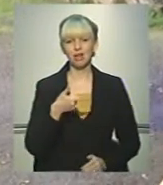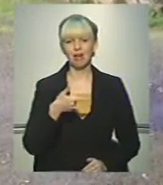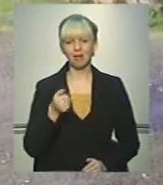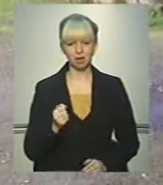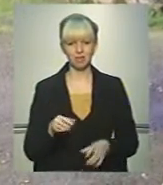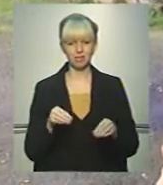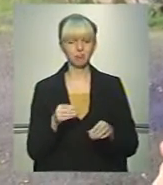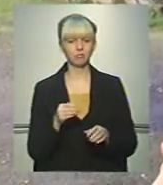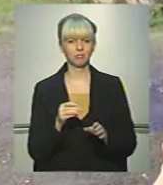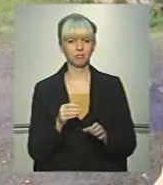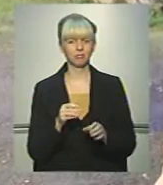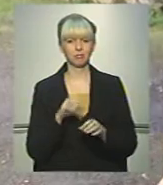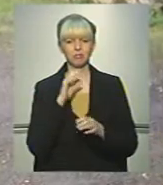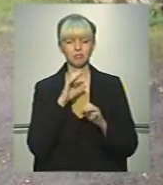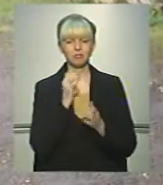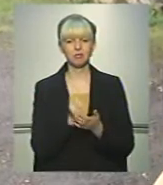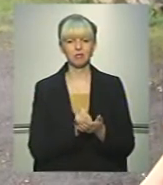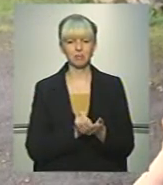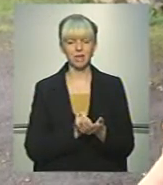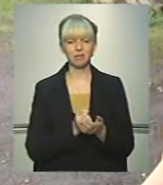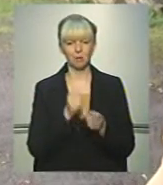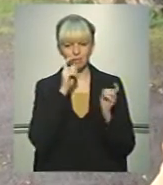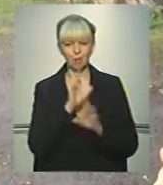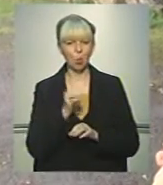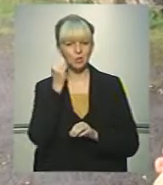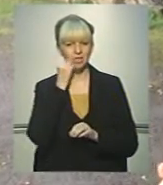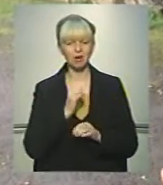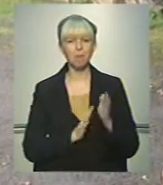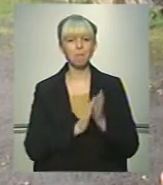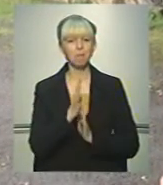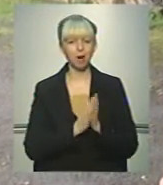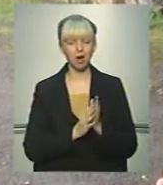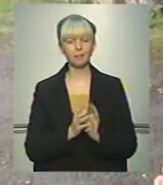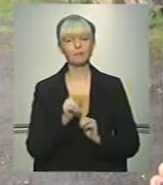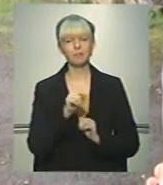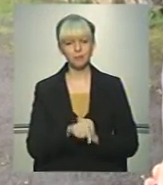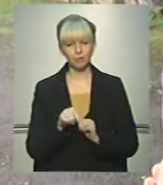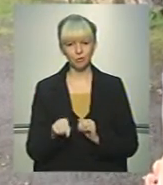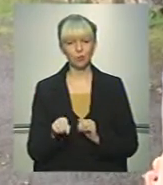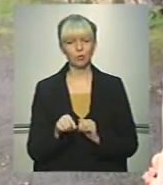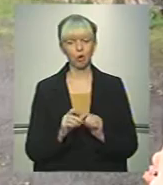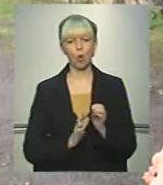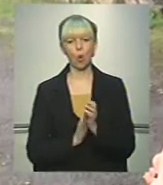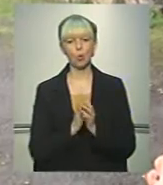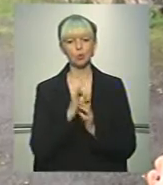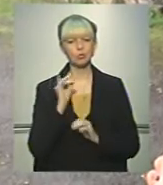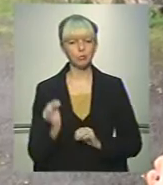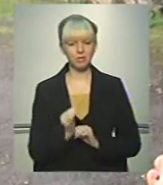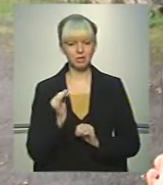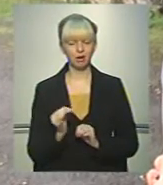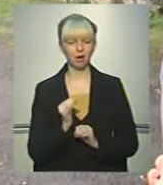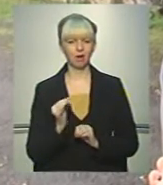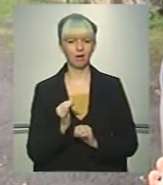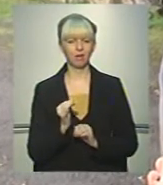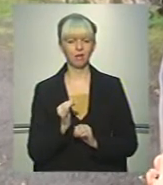землі. Досить зберігся непогано старий парк. Тут ростуть цікаві